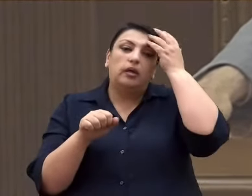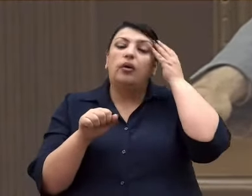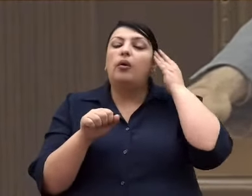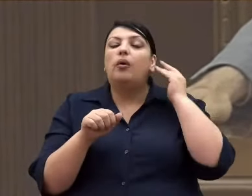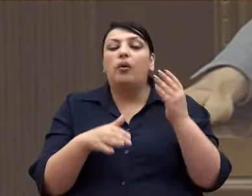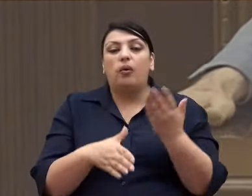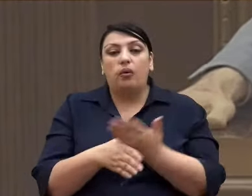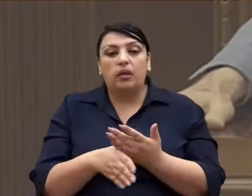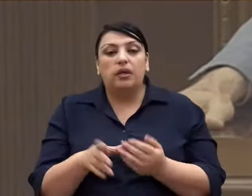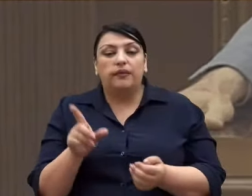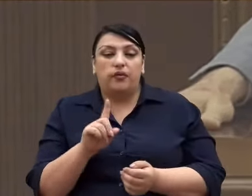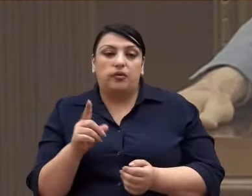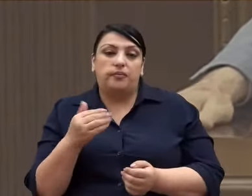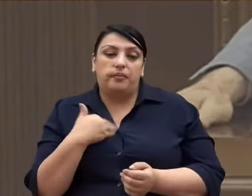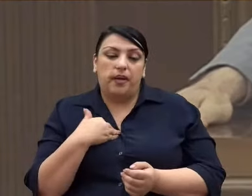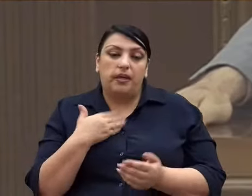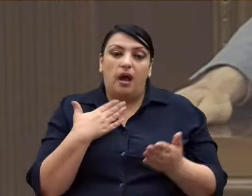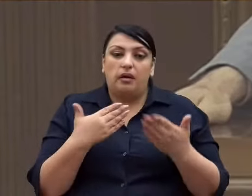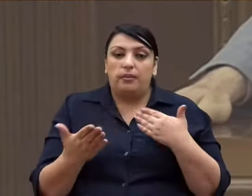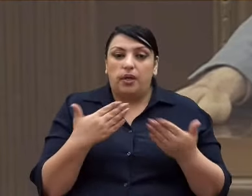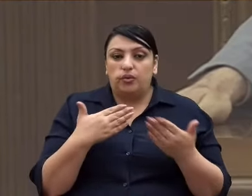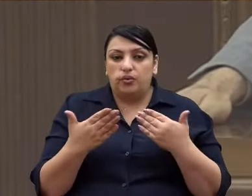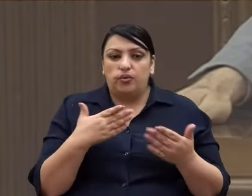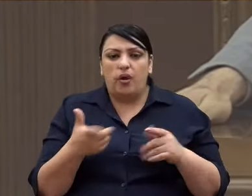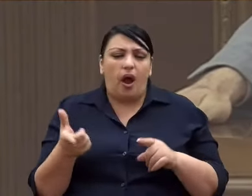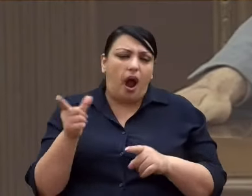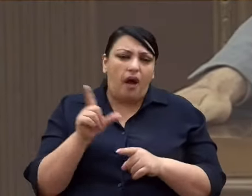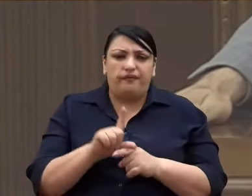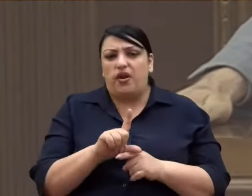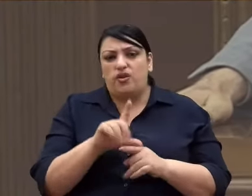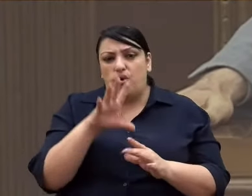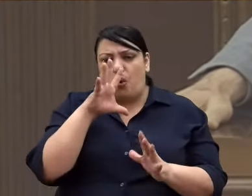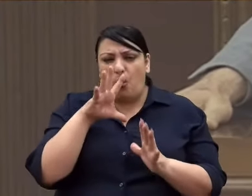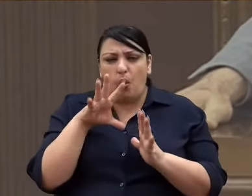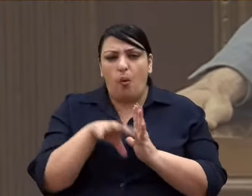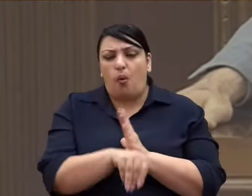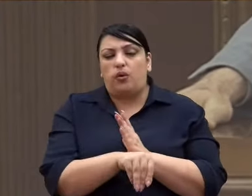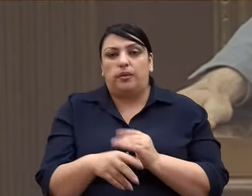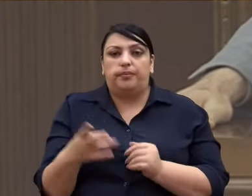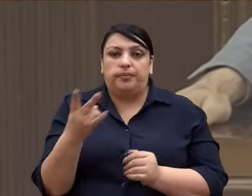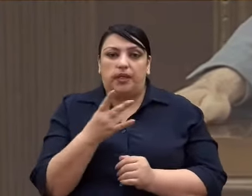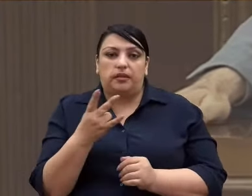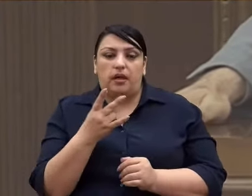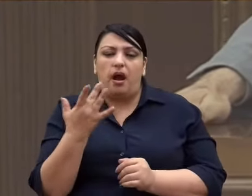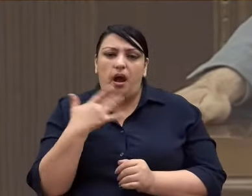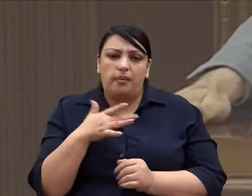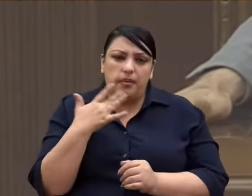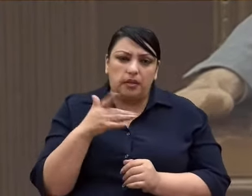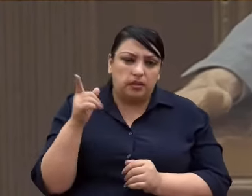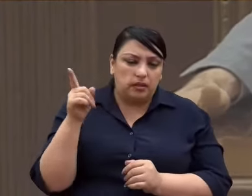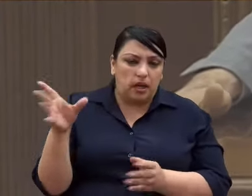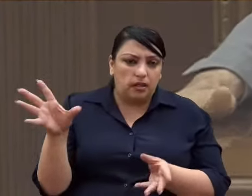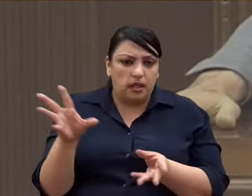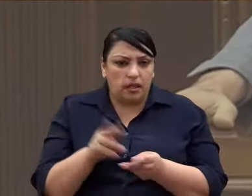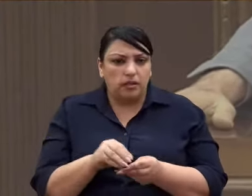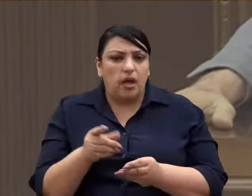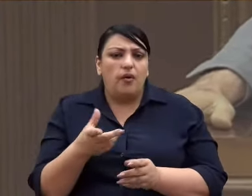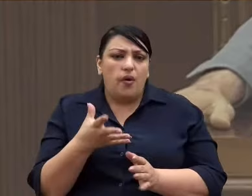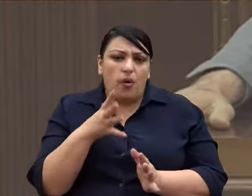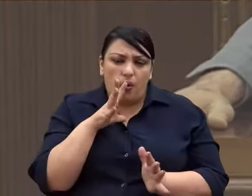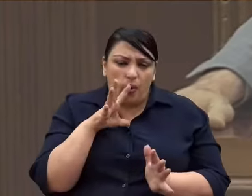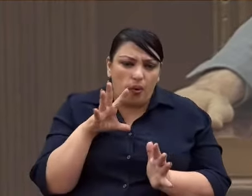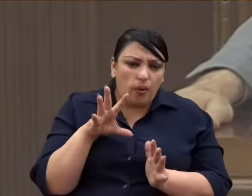մեր հարաբերությունները, բայց հատկապես Միացյալ Նահանգների հետ, որ իսկ նահանգների հետ մենք հիմա խորացրել